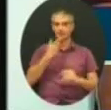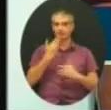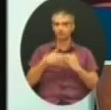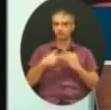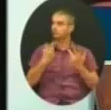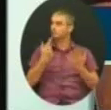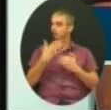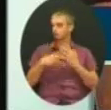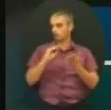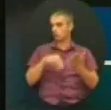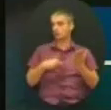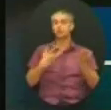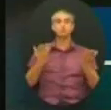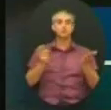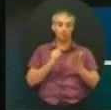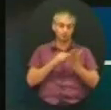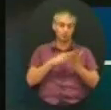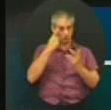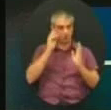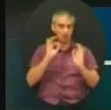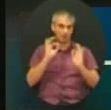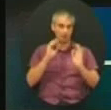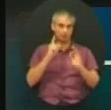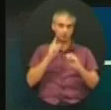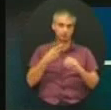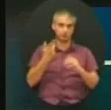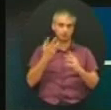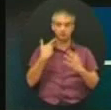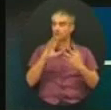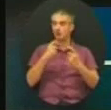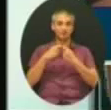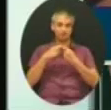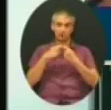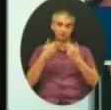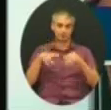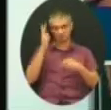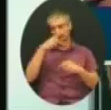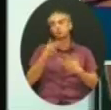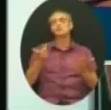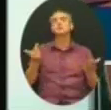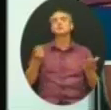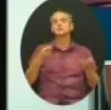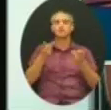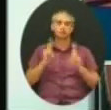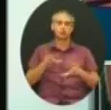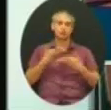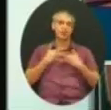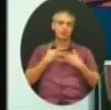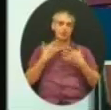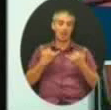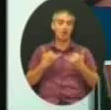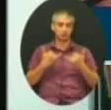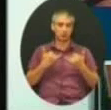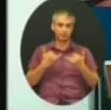מתן... בסוף הוא חתם על ההסכם. נכון, כי הוא ריאלי. וצריך, וגם רוב ארגוני הנכים הבינו שזה כנראה מה שאפשר להשיג כרגע.